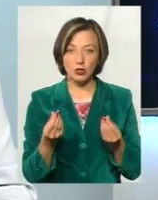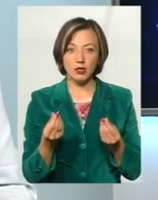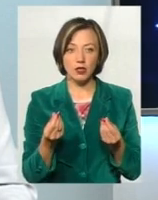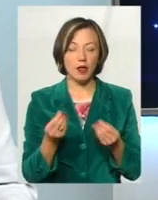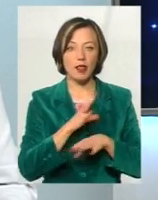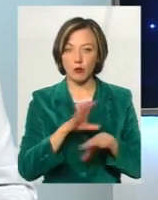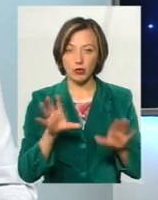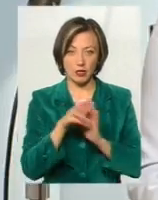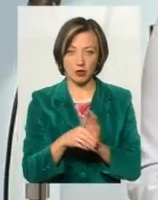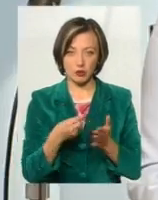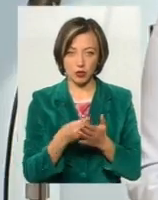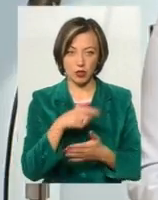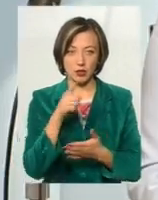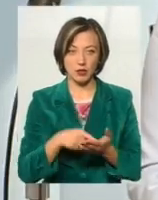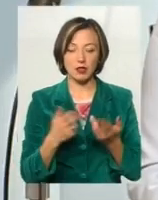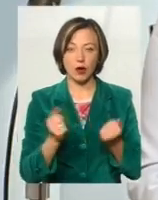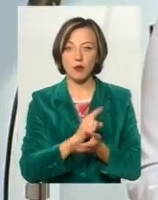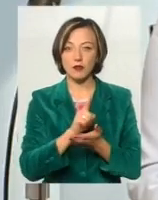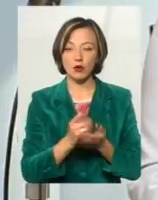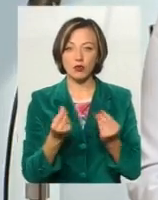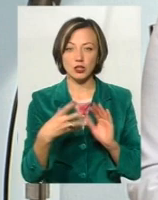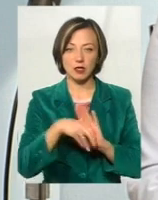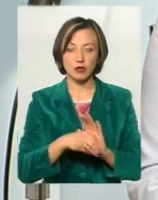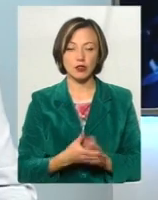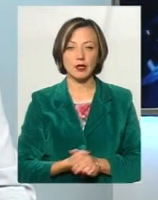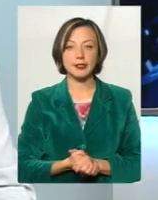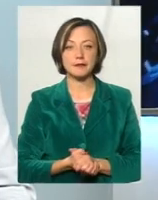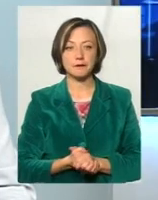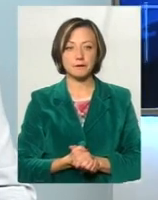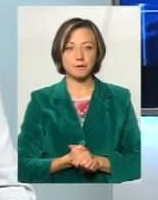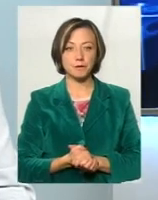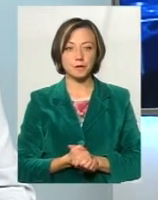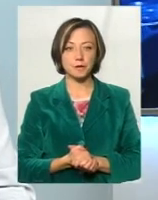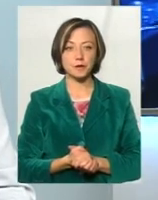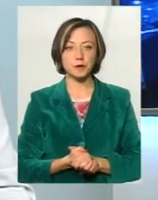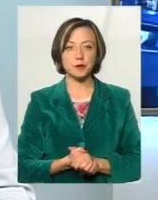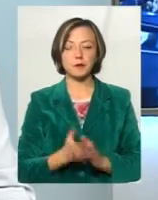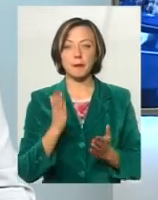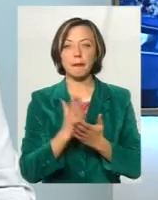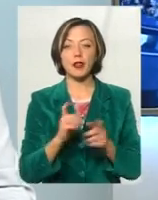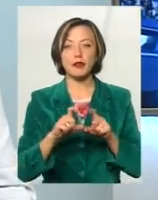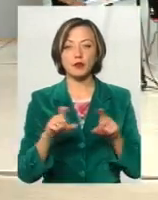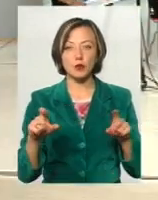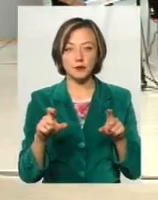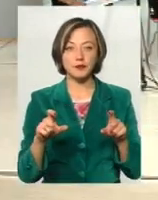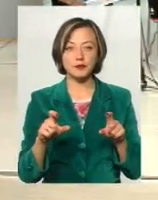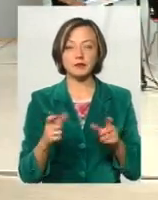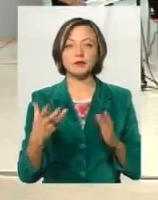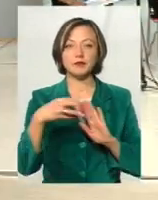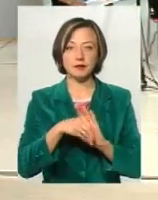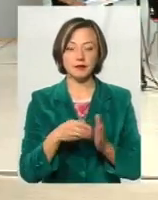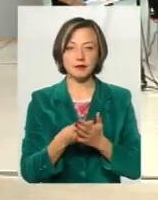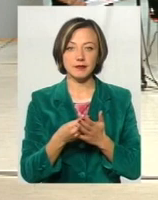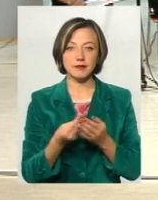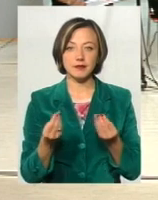були закладені у бюджет. Зрозуміло, обов'язково мають бути кошти. Дякую, пані Валентина. У нас є школа, в якій заклали у бюджет